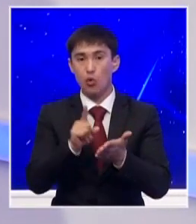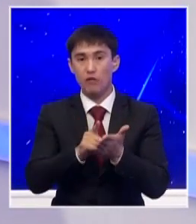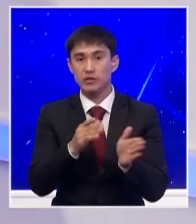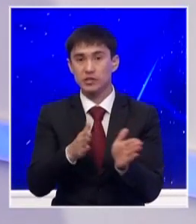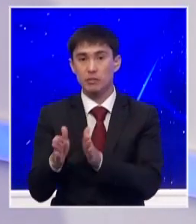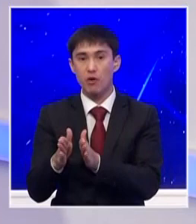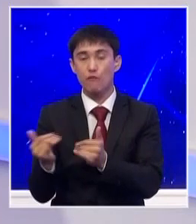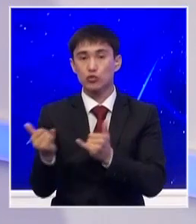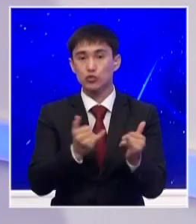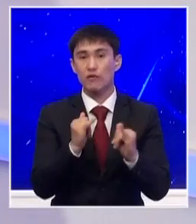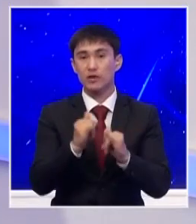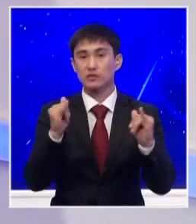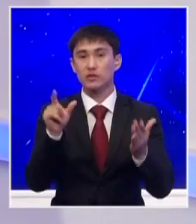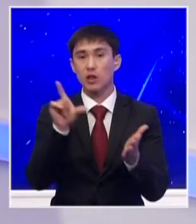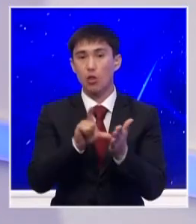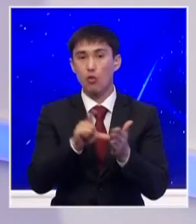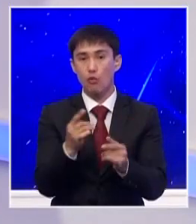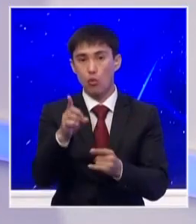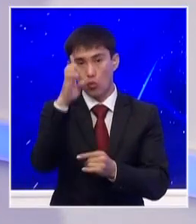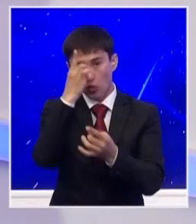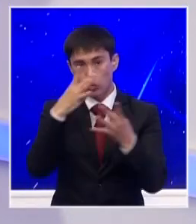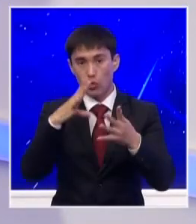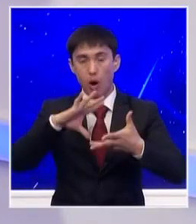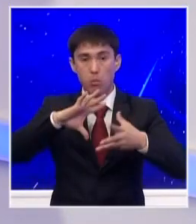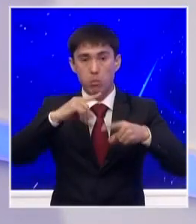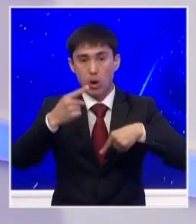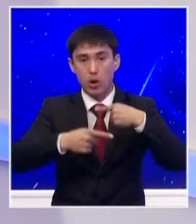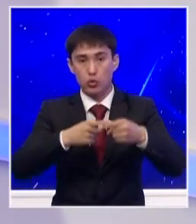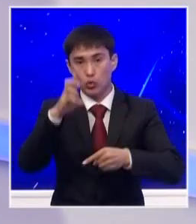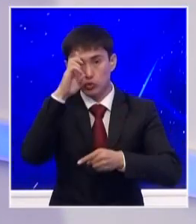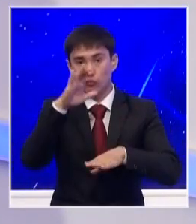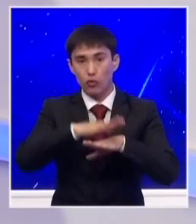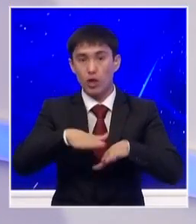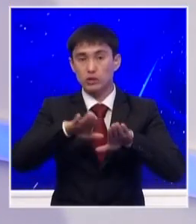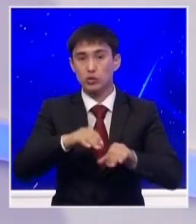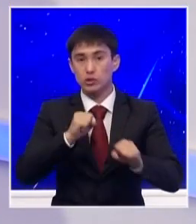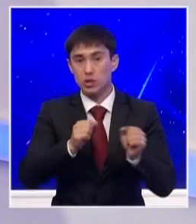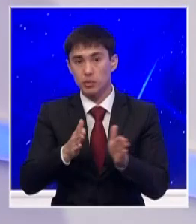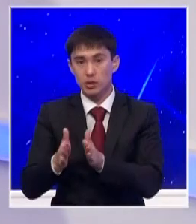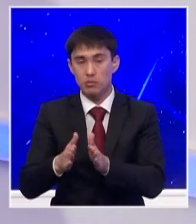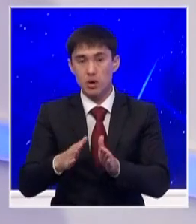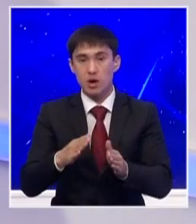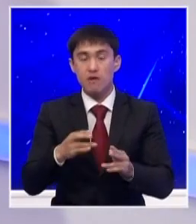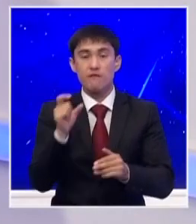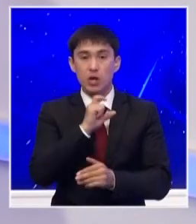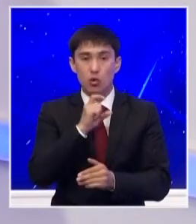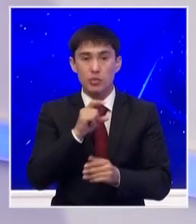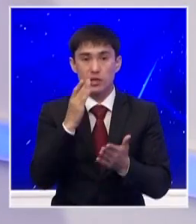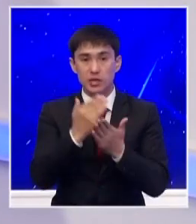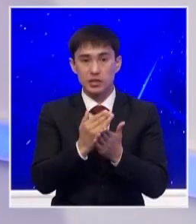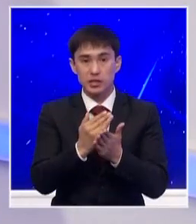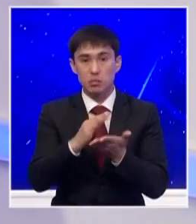налоговой системы. В условиях развития налоговой культуры оборот государственного фонда остается стабильным. Очевидно, что в экономике